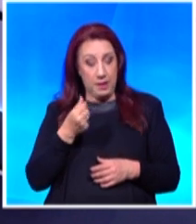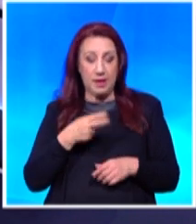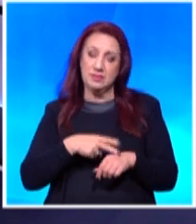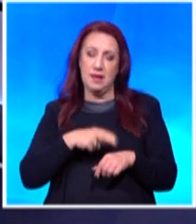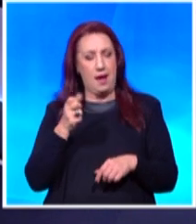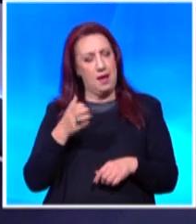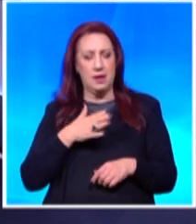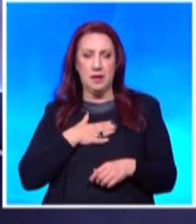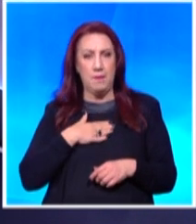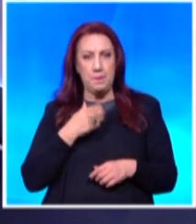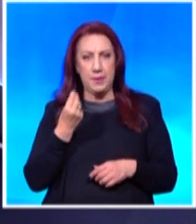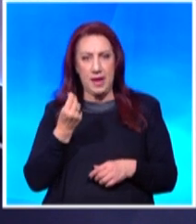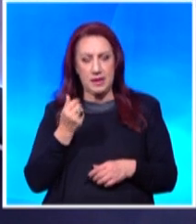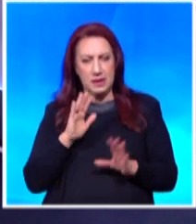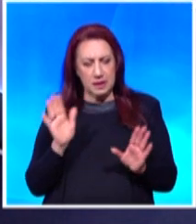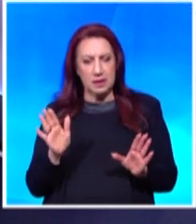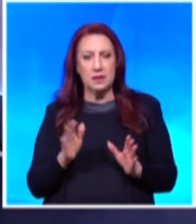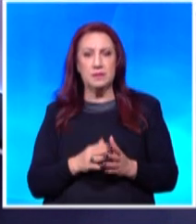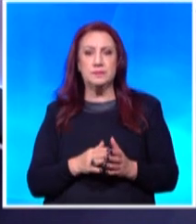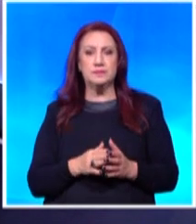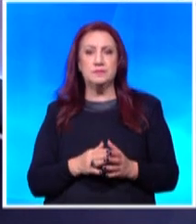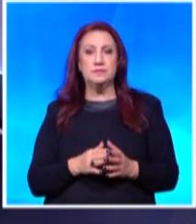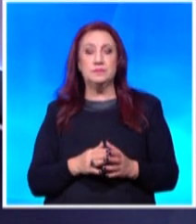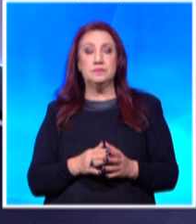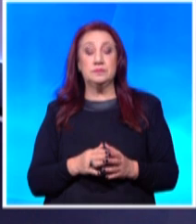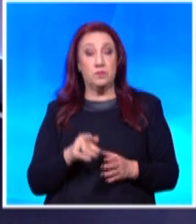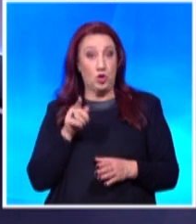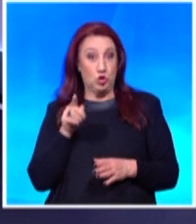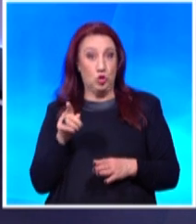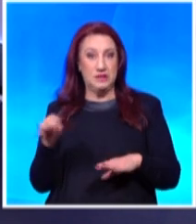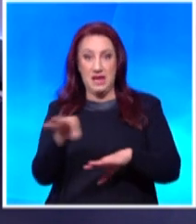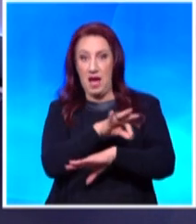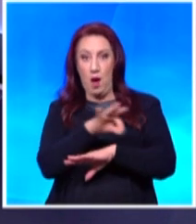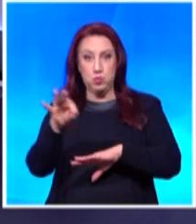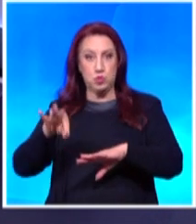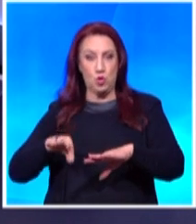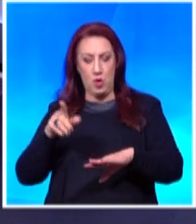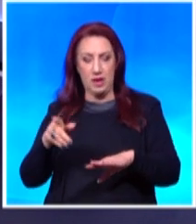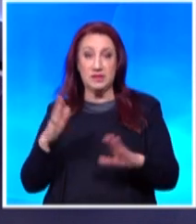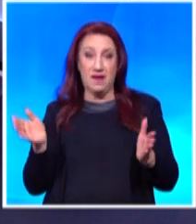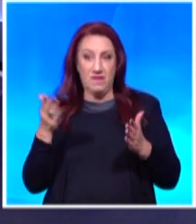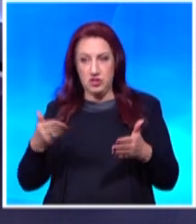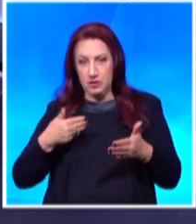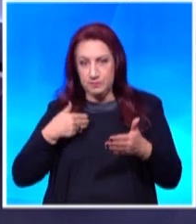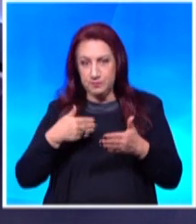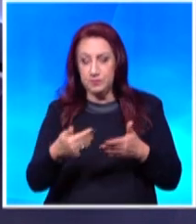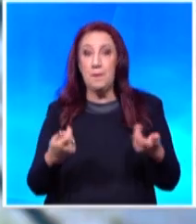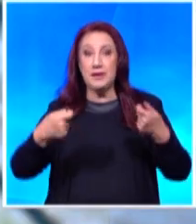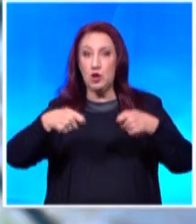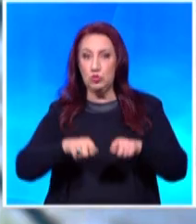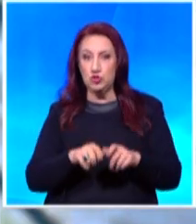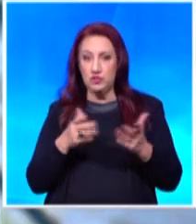осигурени. Не само осигурени, този проект е към края си, ще го финализираме скоро, а